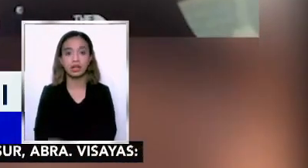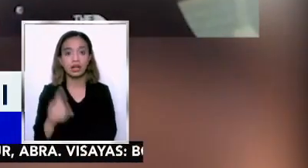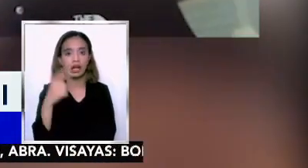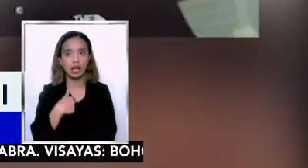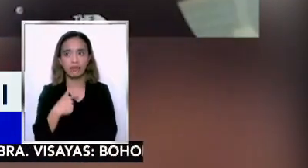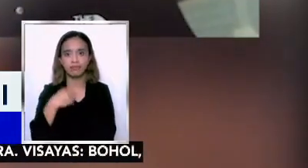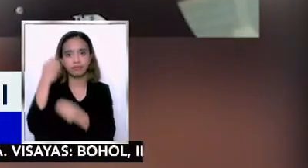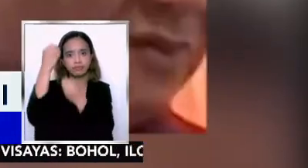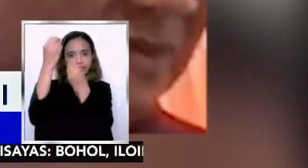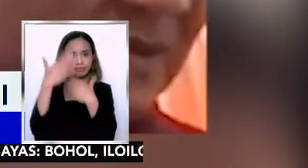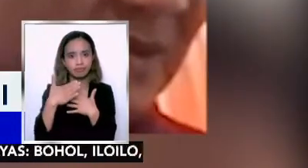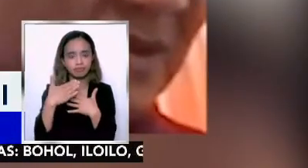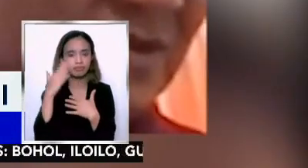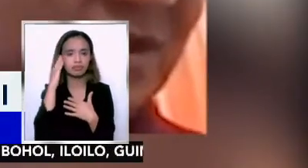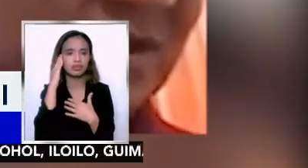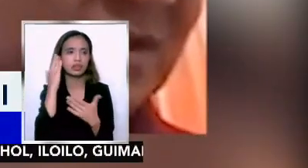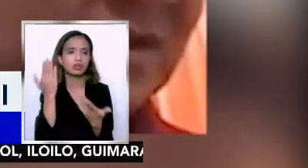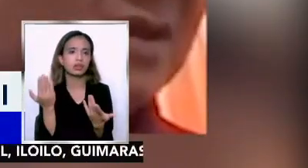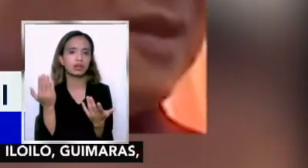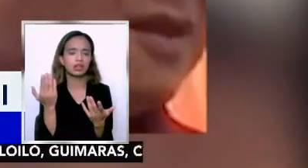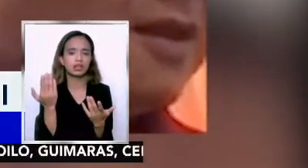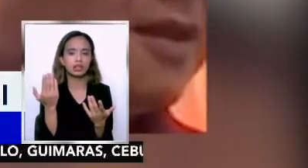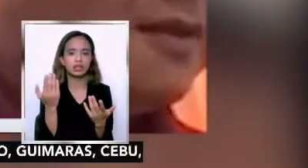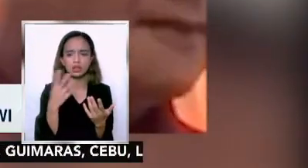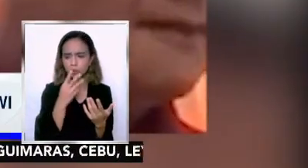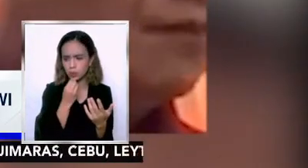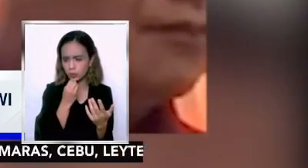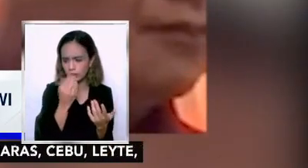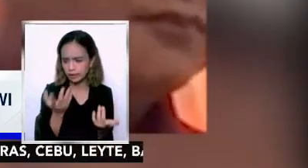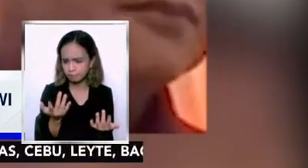si Kulamco, si